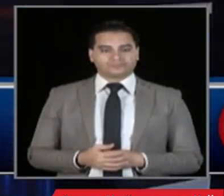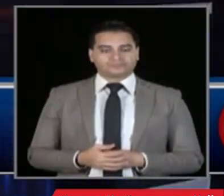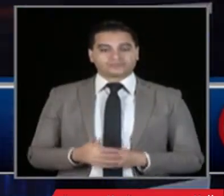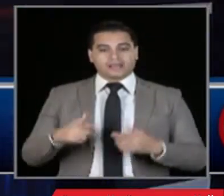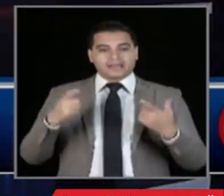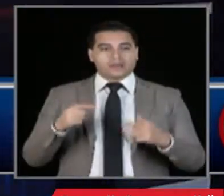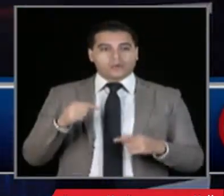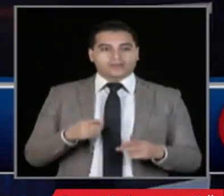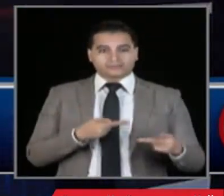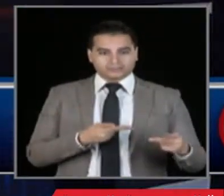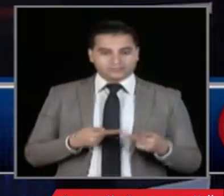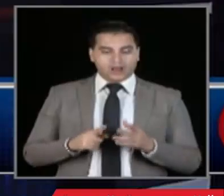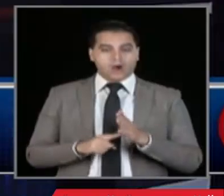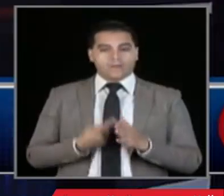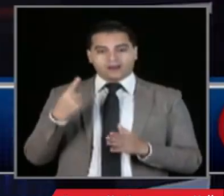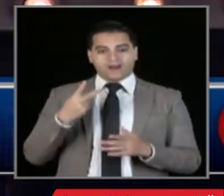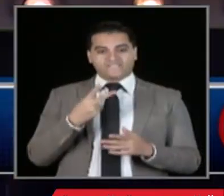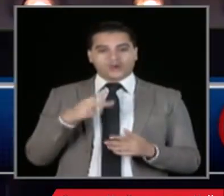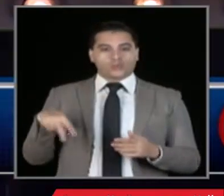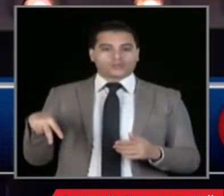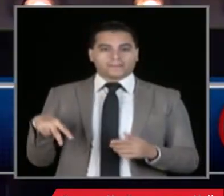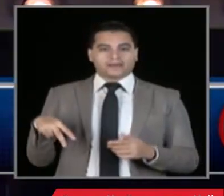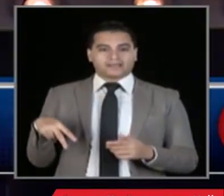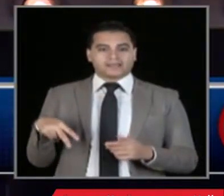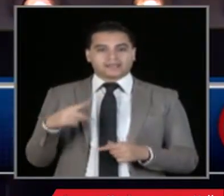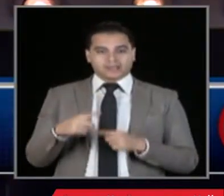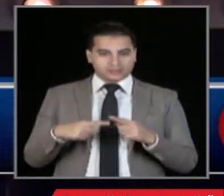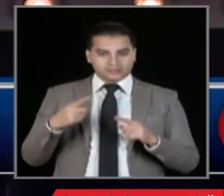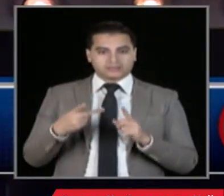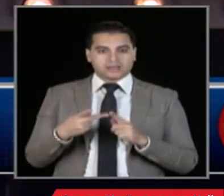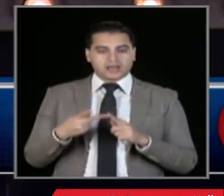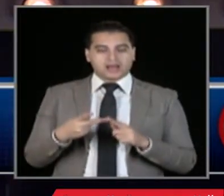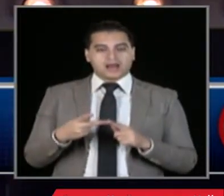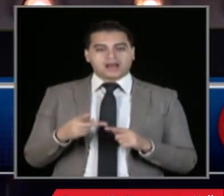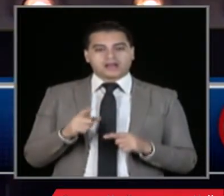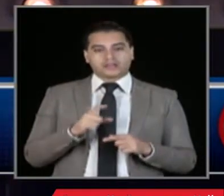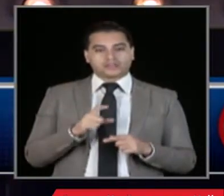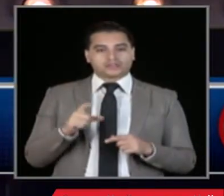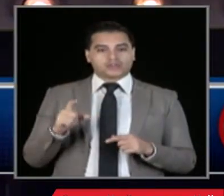الدولة دي استضافتها أول مرة في 2008، وتاني مرة في سبتمبر